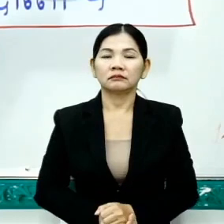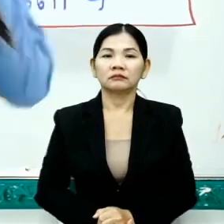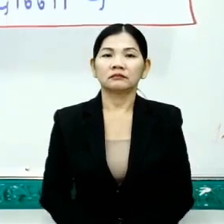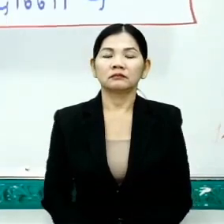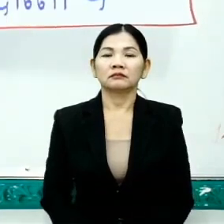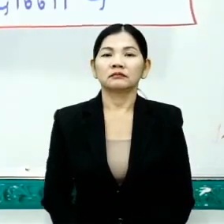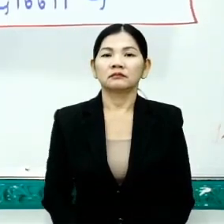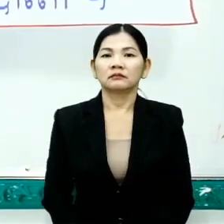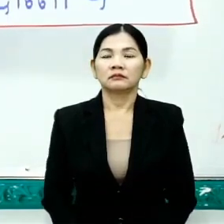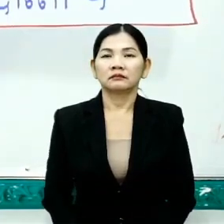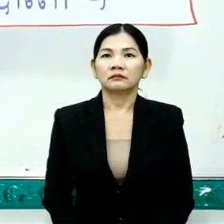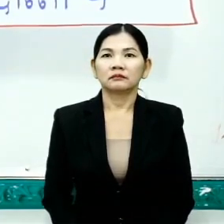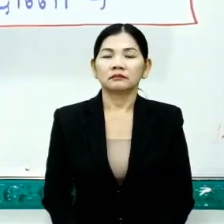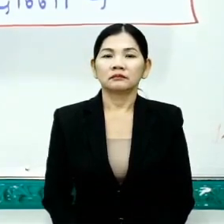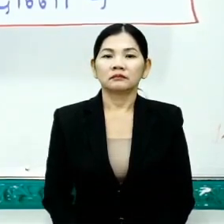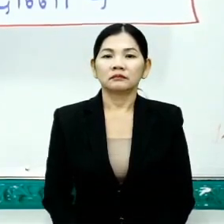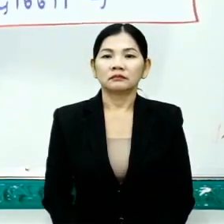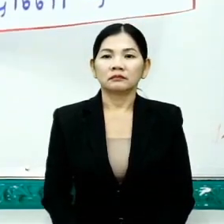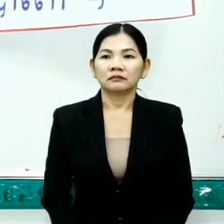đáy.